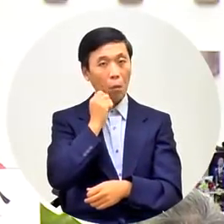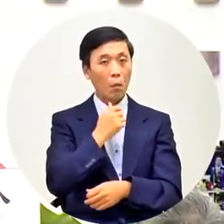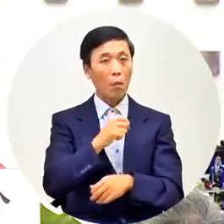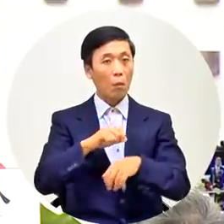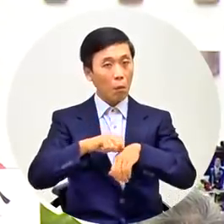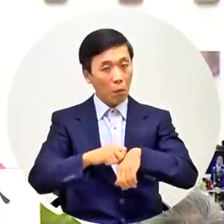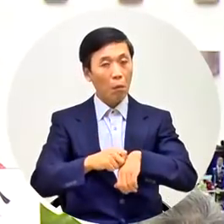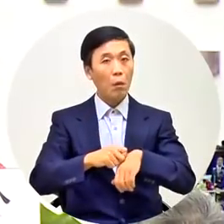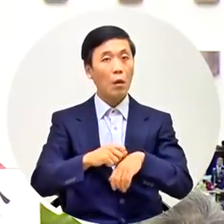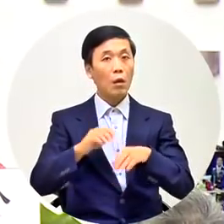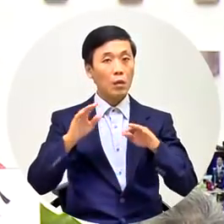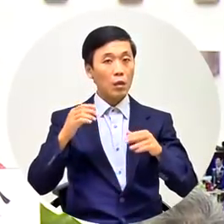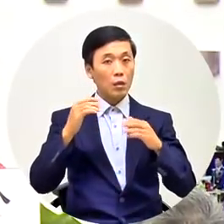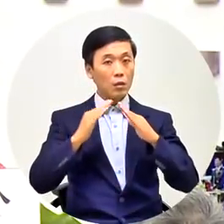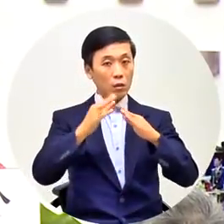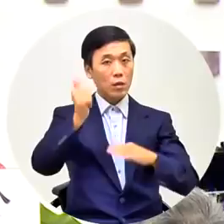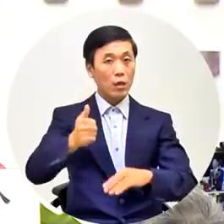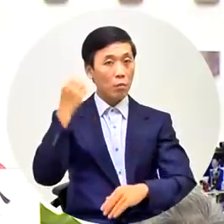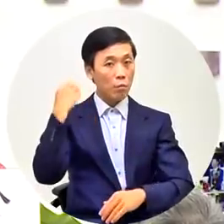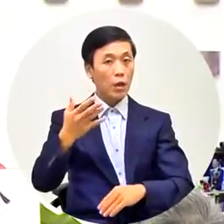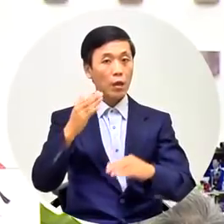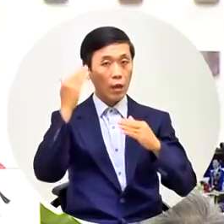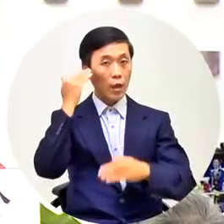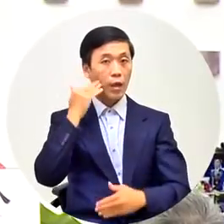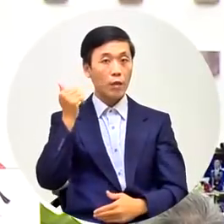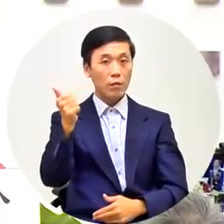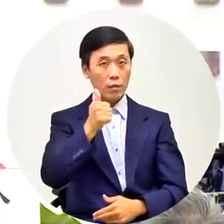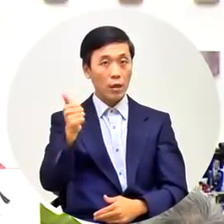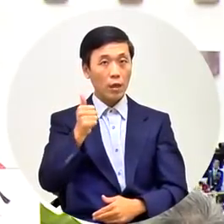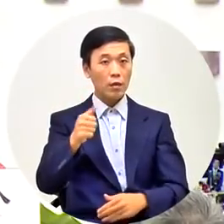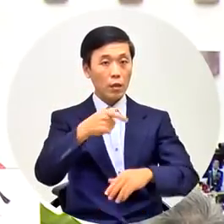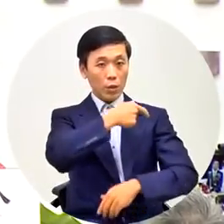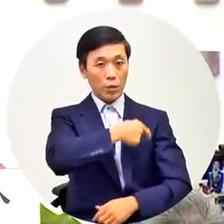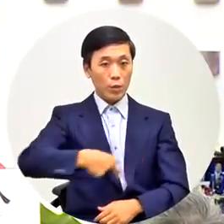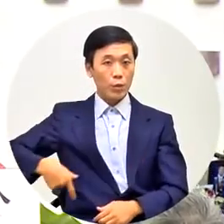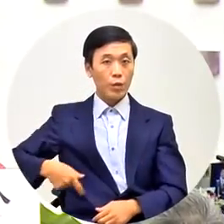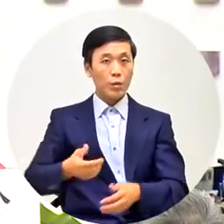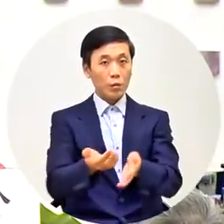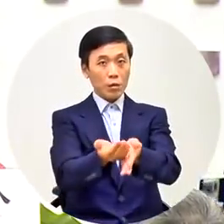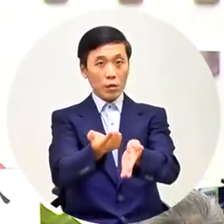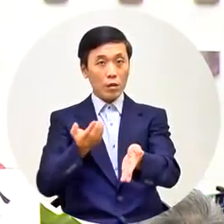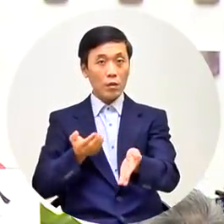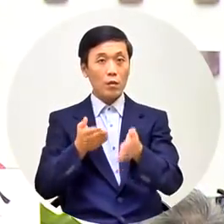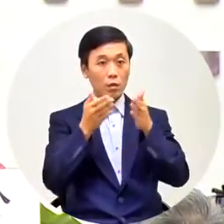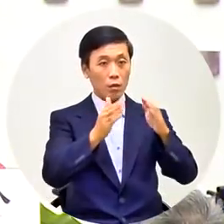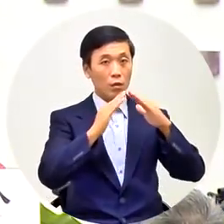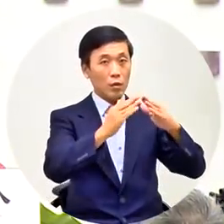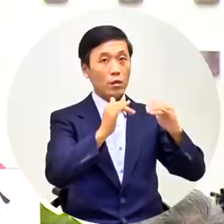长选前啊，啊，甲咱的市民啊宣布